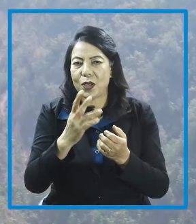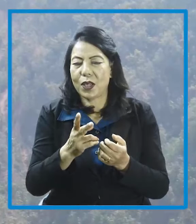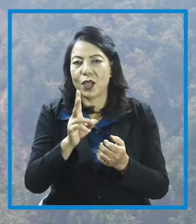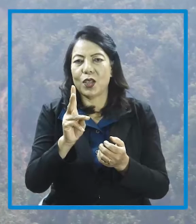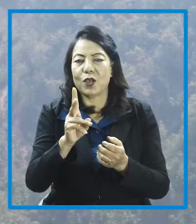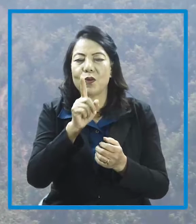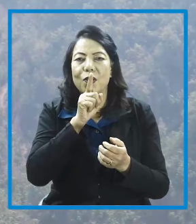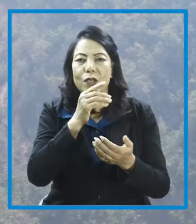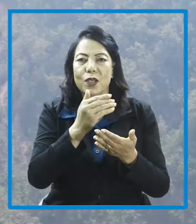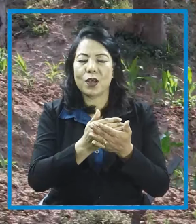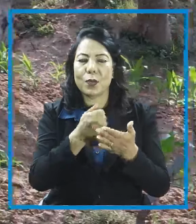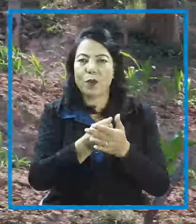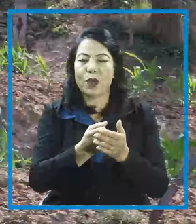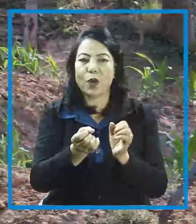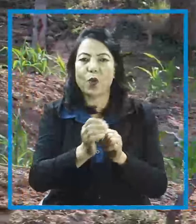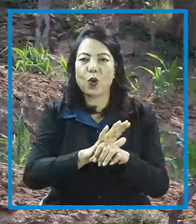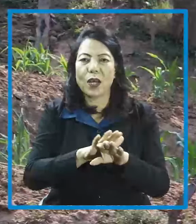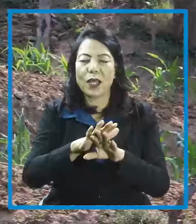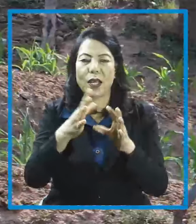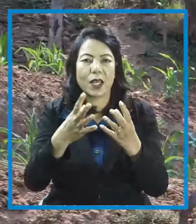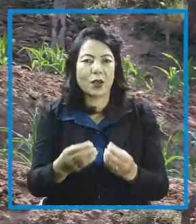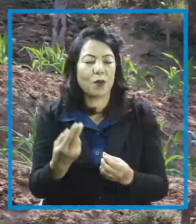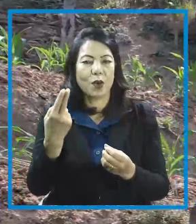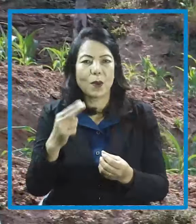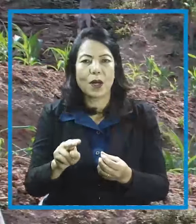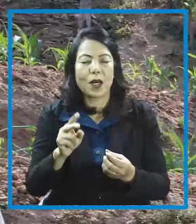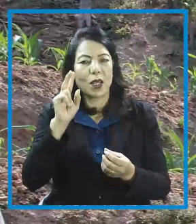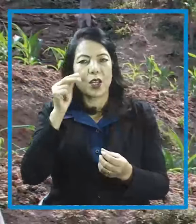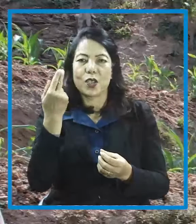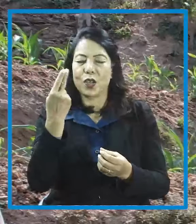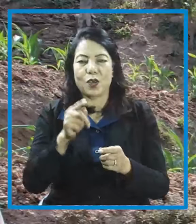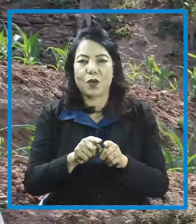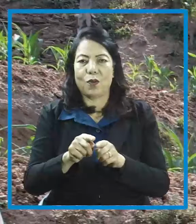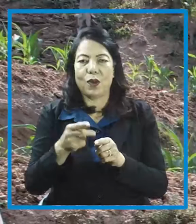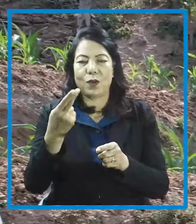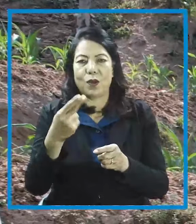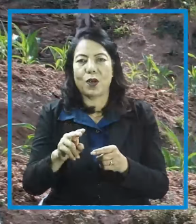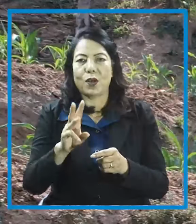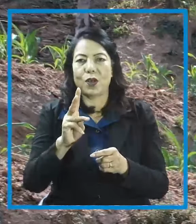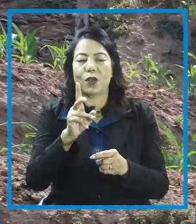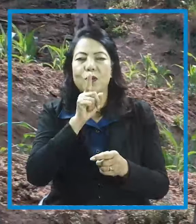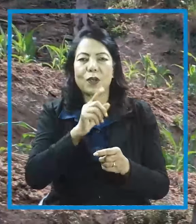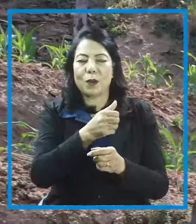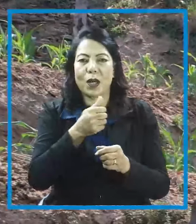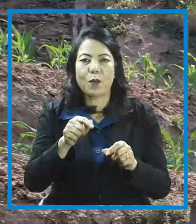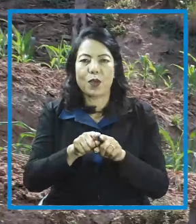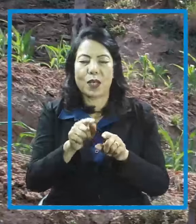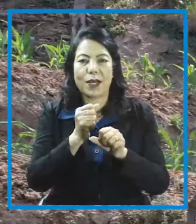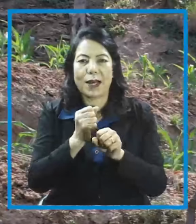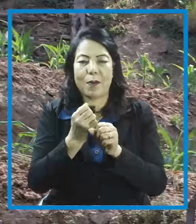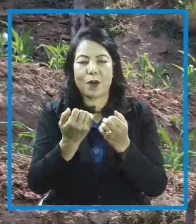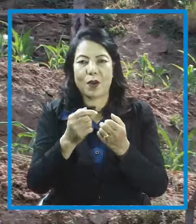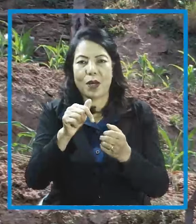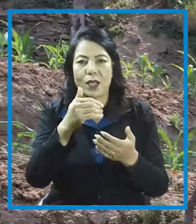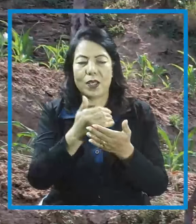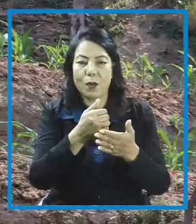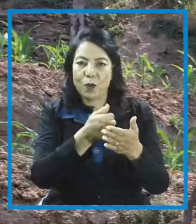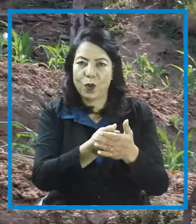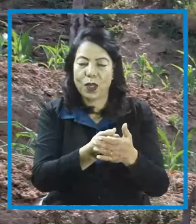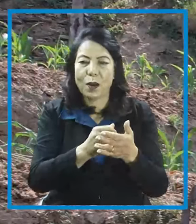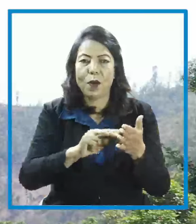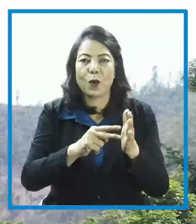काम गर्न सकेनौँ र तेस्रो वर्षसम्म आइपुग्दा कोभिड धेरै नै न्यून भइसकेको थियो एकदमै सहज पनि भयो तेस्रो वर्षमा हामीले राम्रोसँग